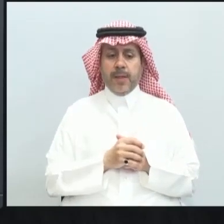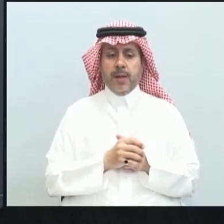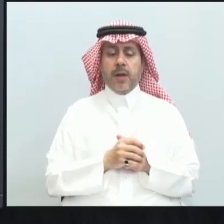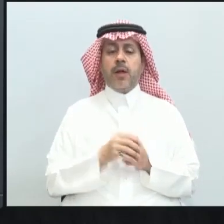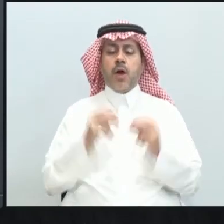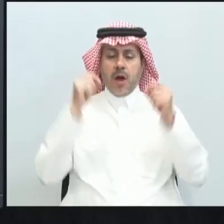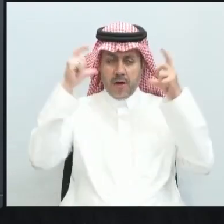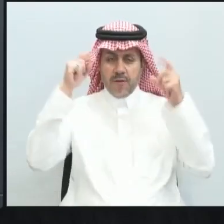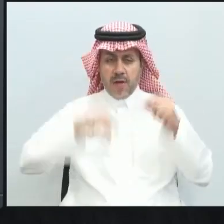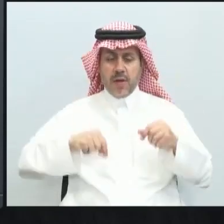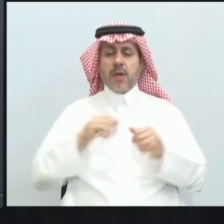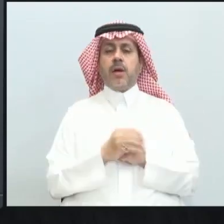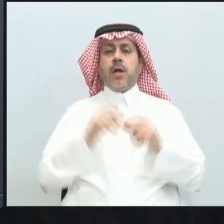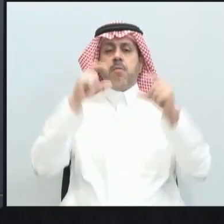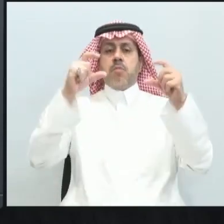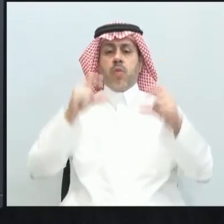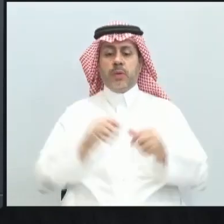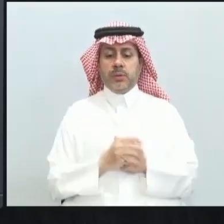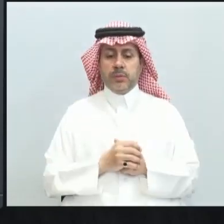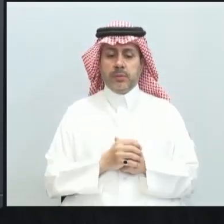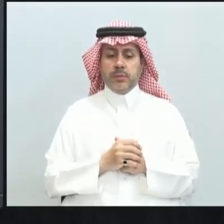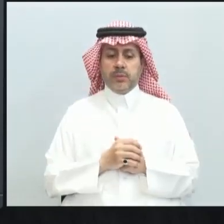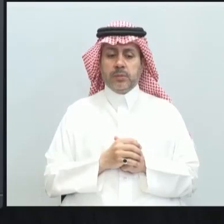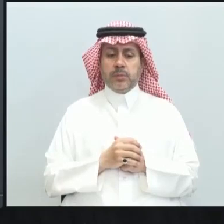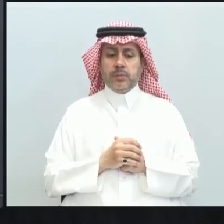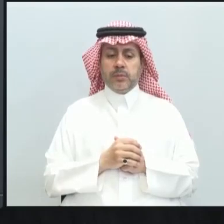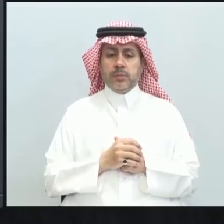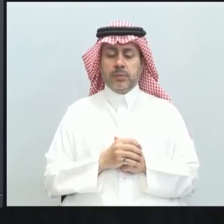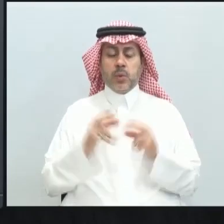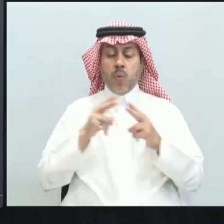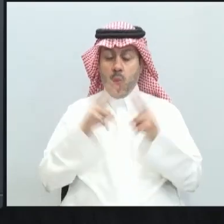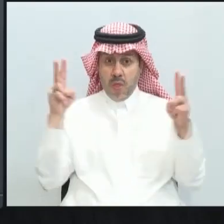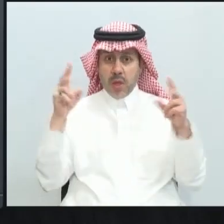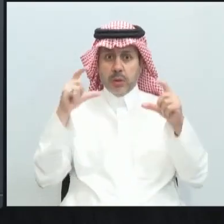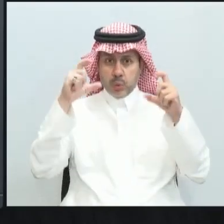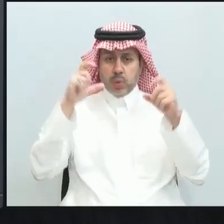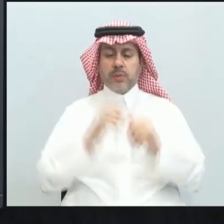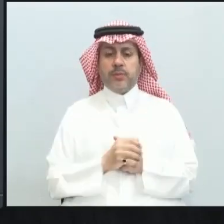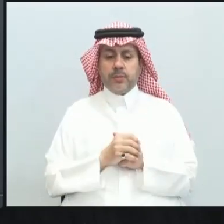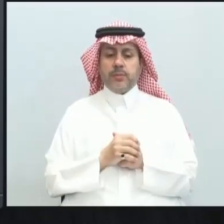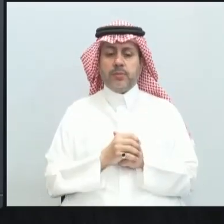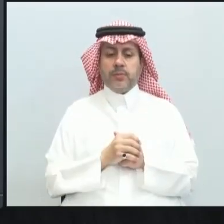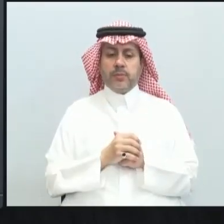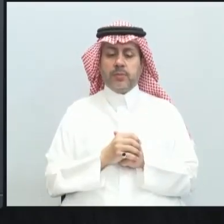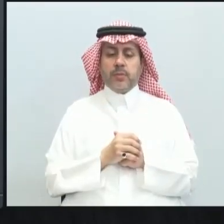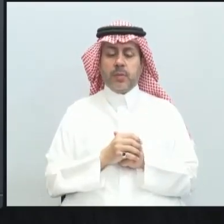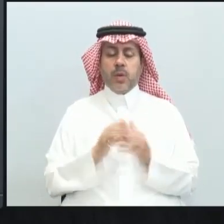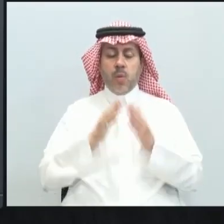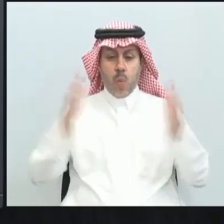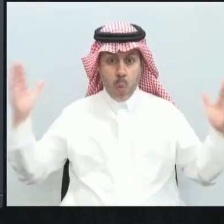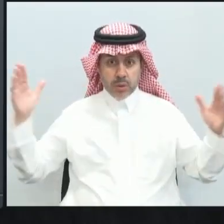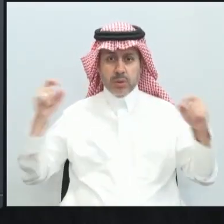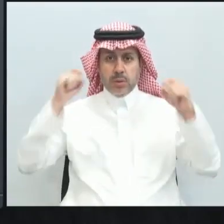هذه الموضوعات حتى تستكمل باذن الله تعالى الصوره لديكم ويكون عندكم اطلاع واسع